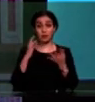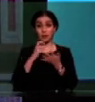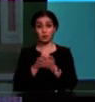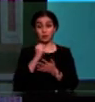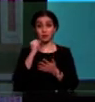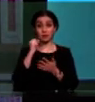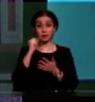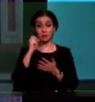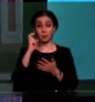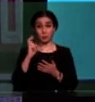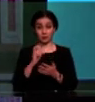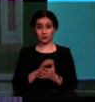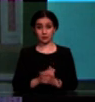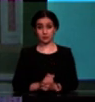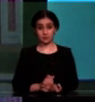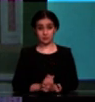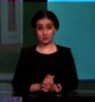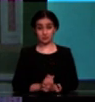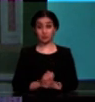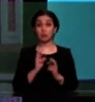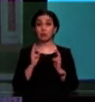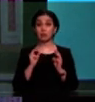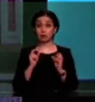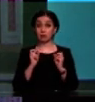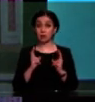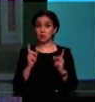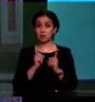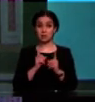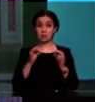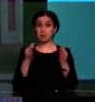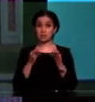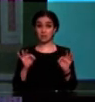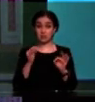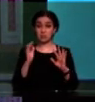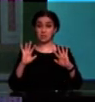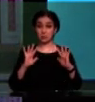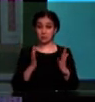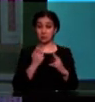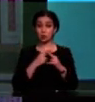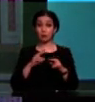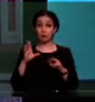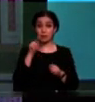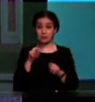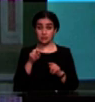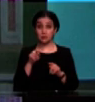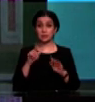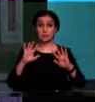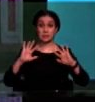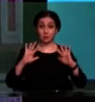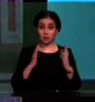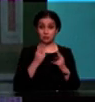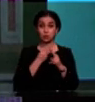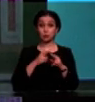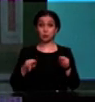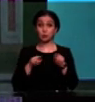Так как А и Б независимые события, то произведение этих событий,